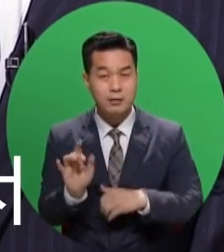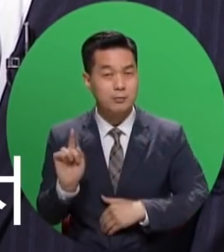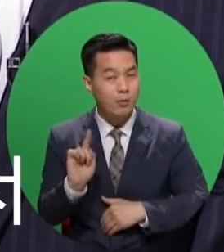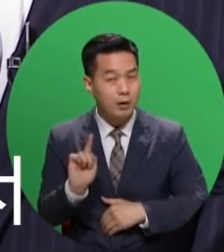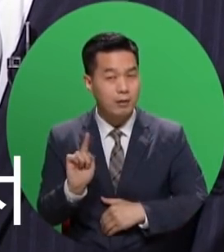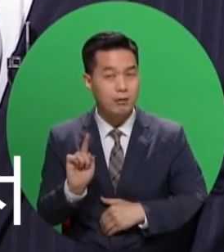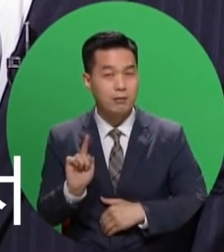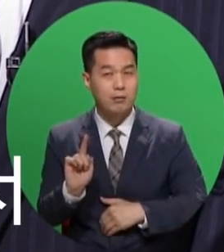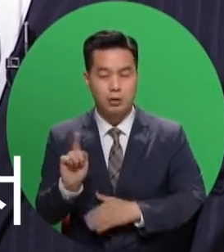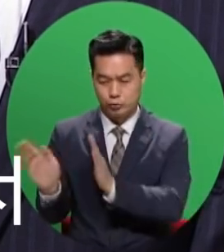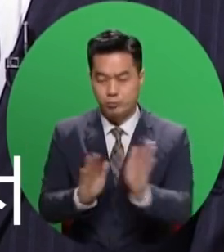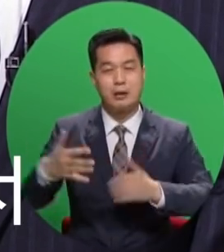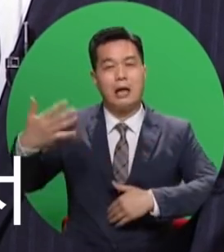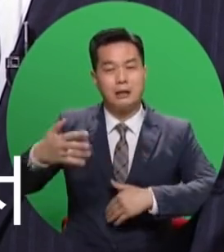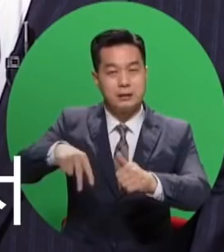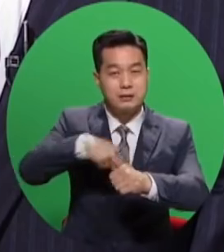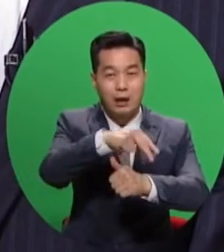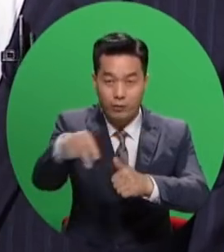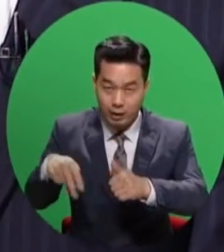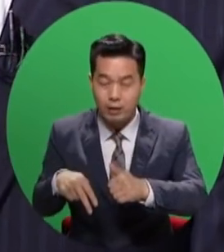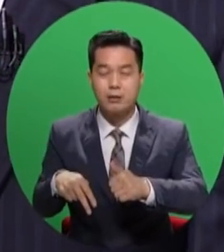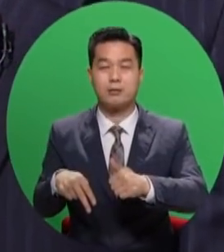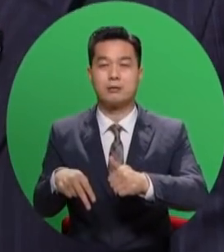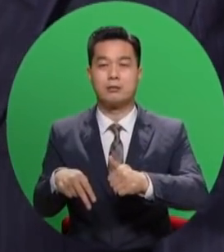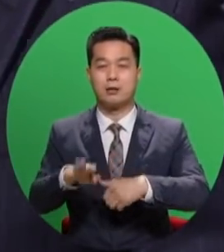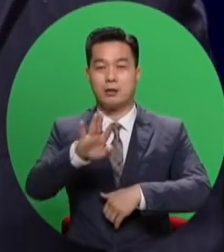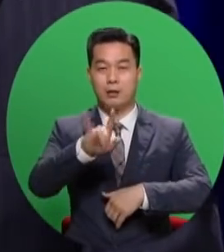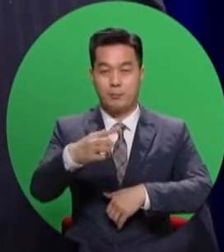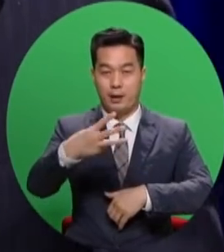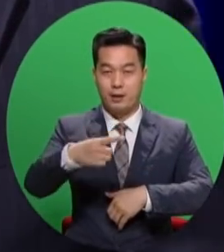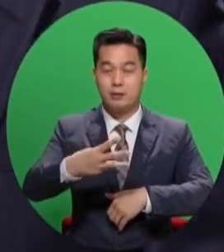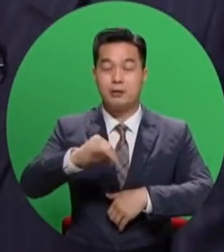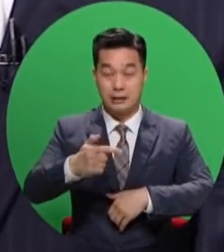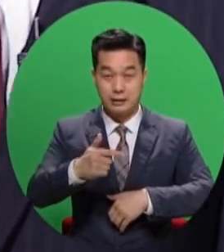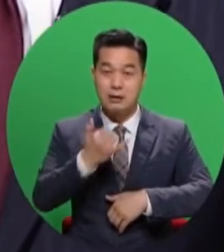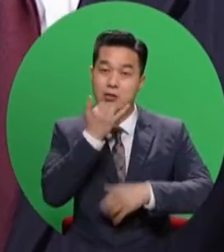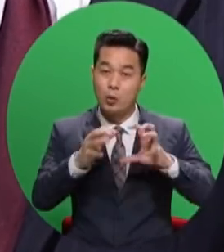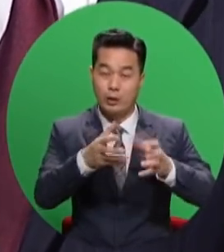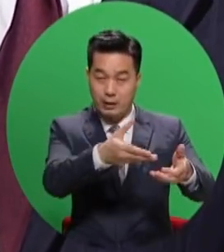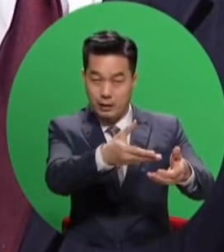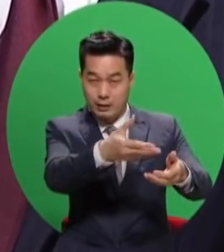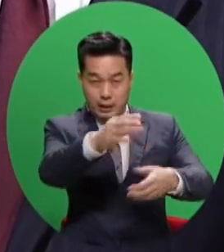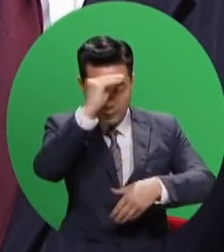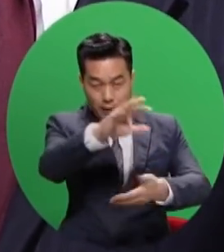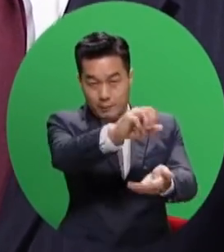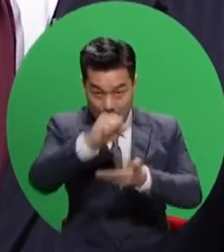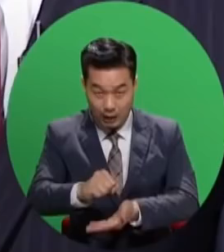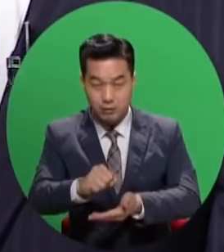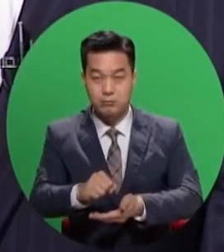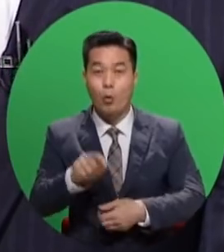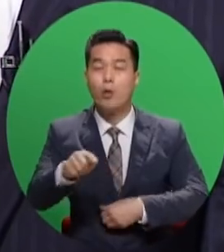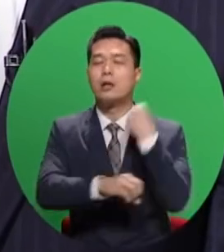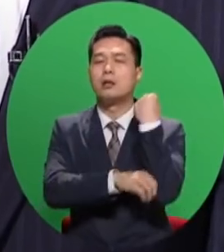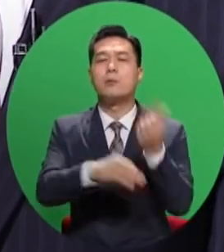전혀 준비가 안 된 상태에서 어 베르시 에이스 널 벤치마킹 한다 고 말만 하고 배럴 은 기본소득